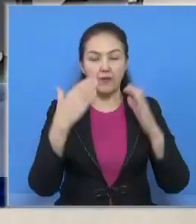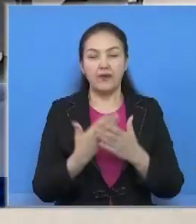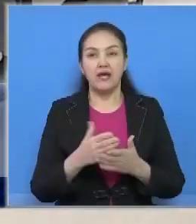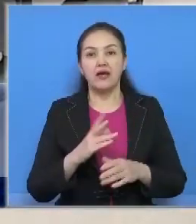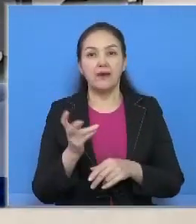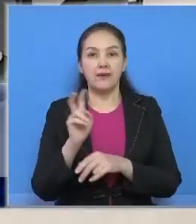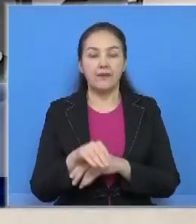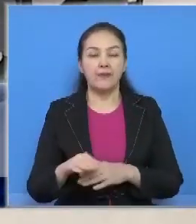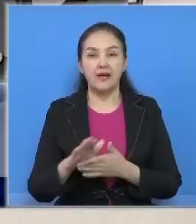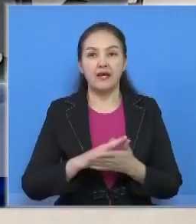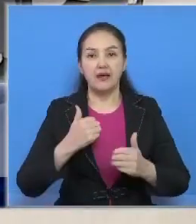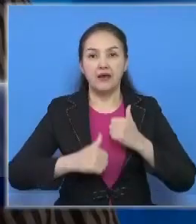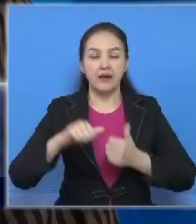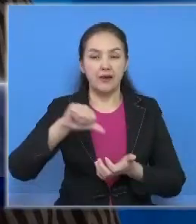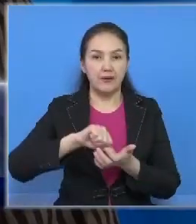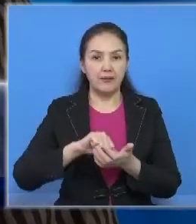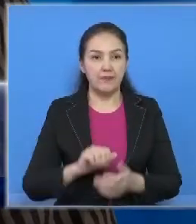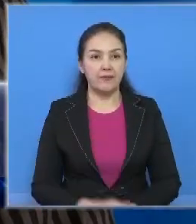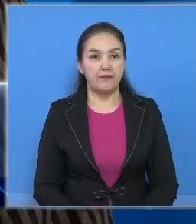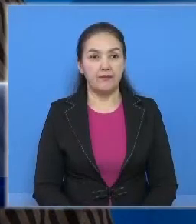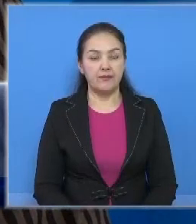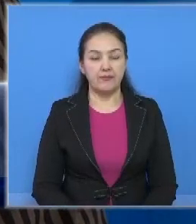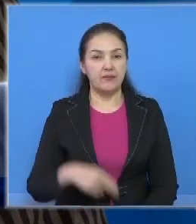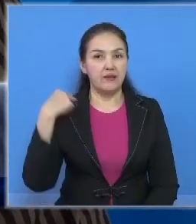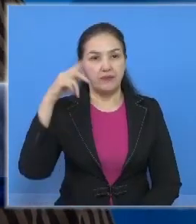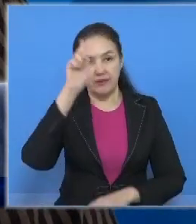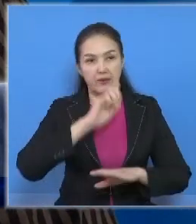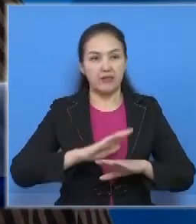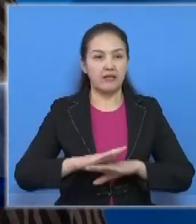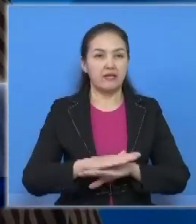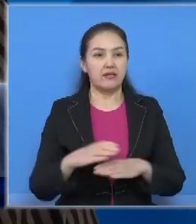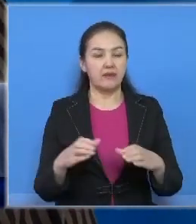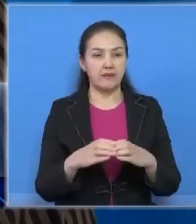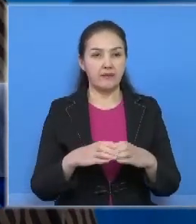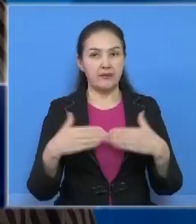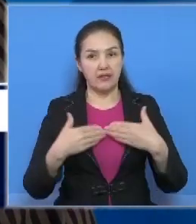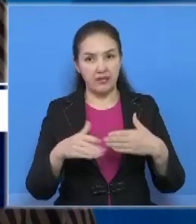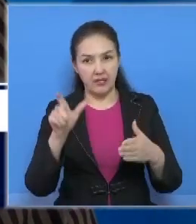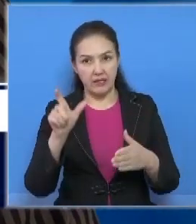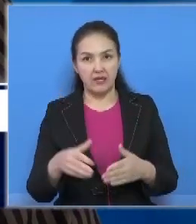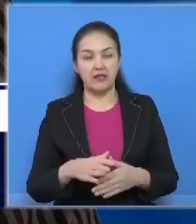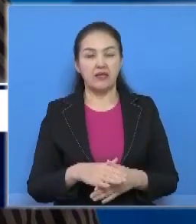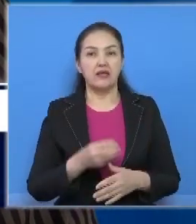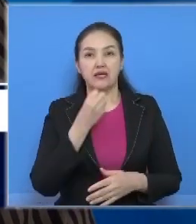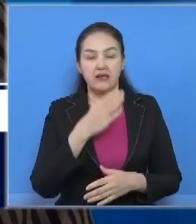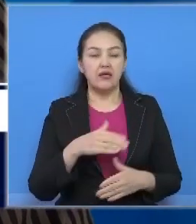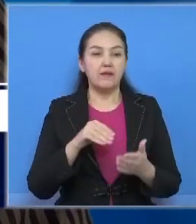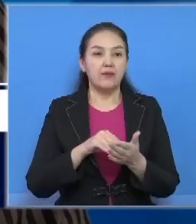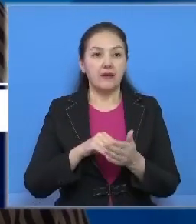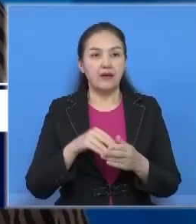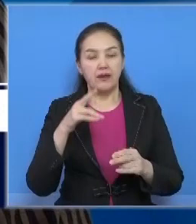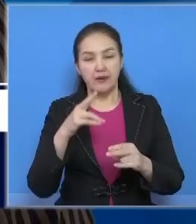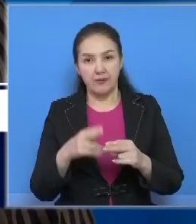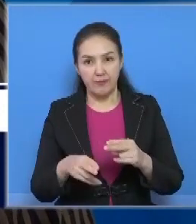барса, еш конкурсқа қатыспайды. Мемлекеттік қызмет академиясының түлектеріне жақсы бағамен аяқтаған